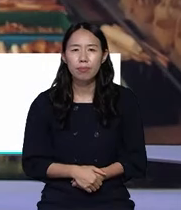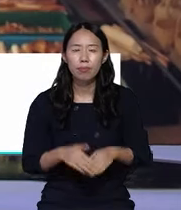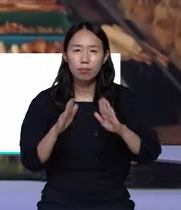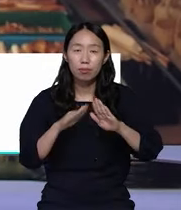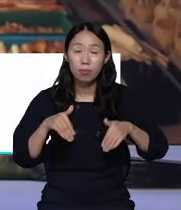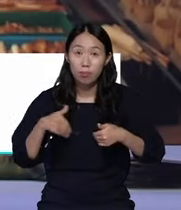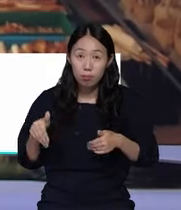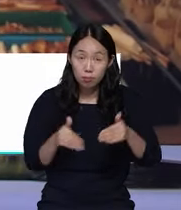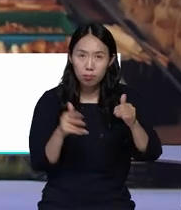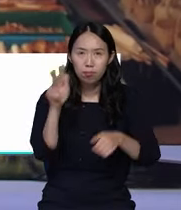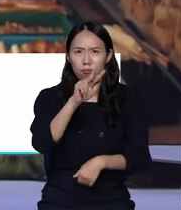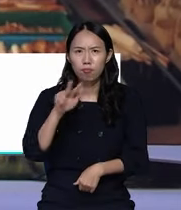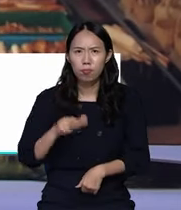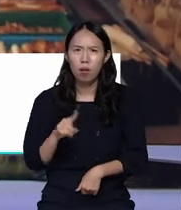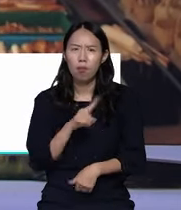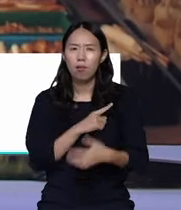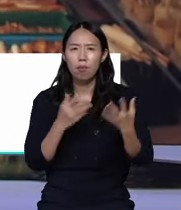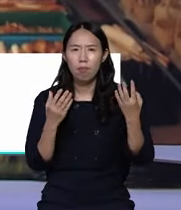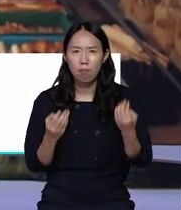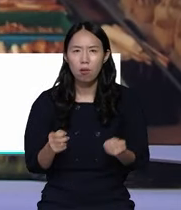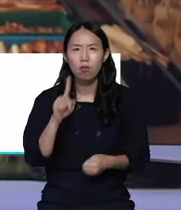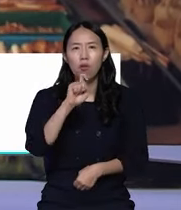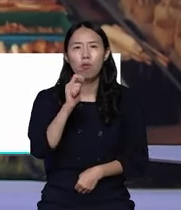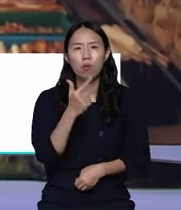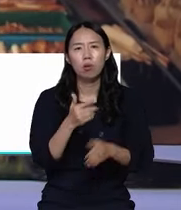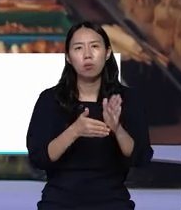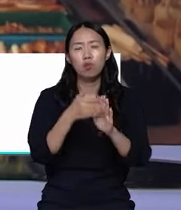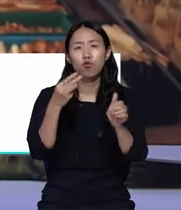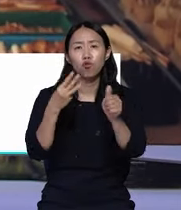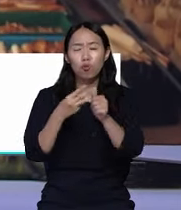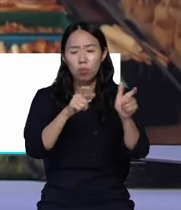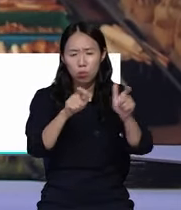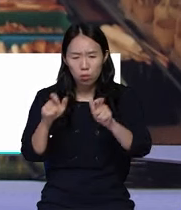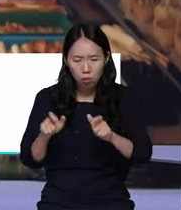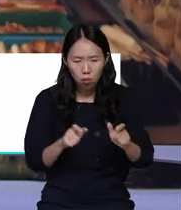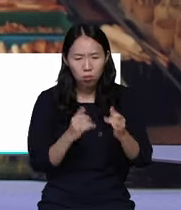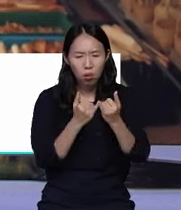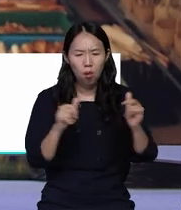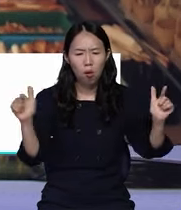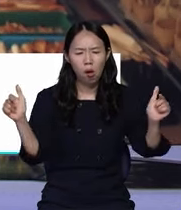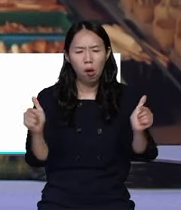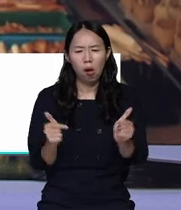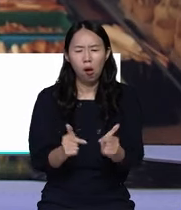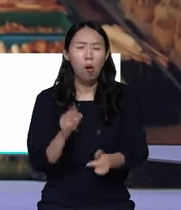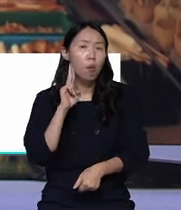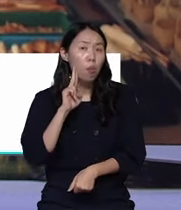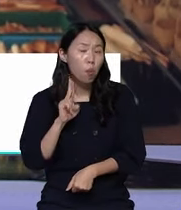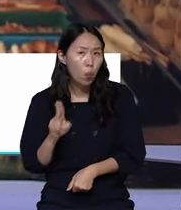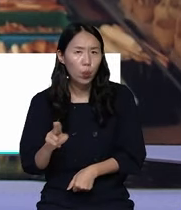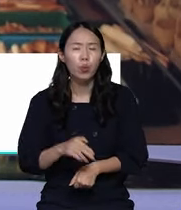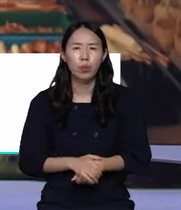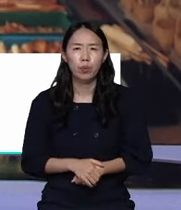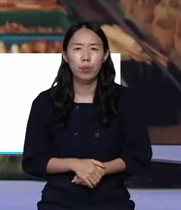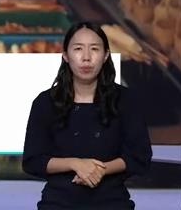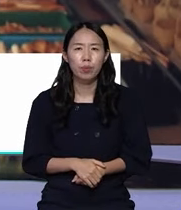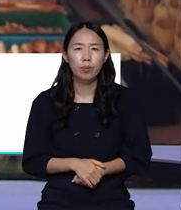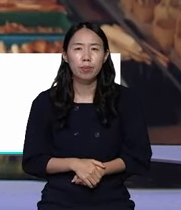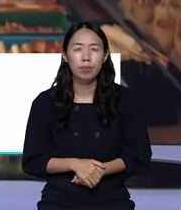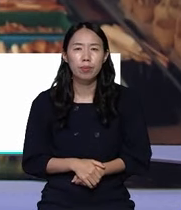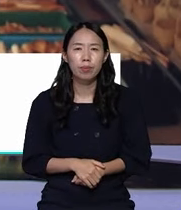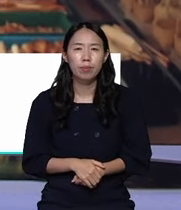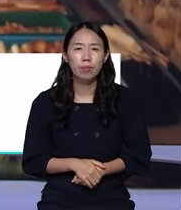전라남도는 전국에서 가장 많은 16개 시군이 인구 감소 지역으로 지정될 정도로 심각한 소멸 위기를 겪고